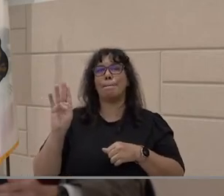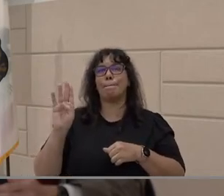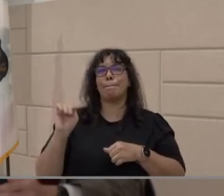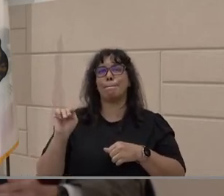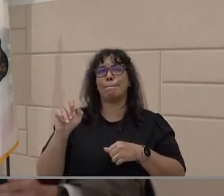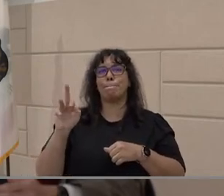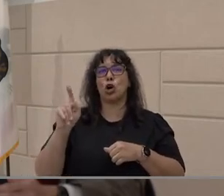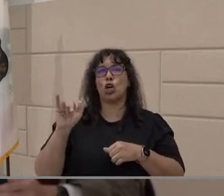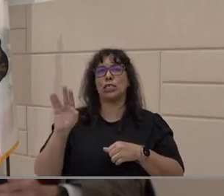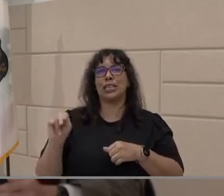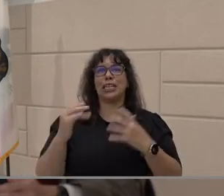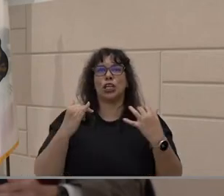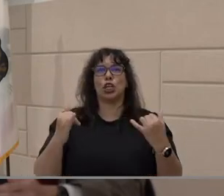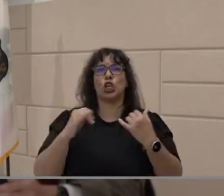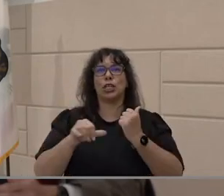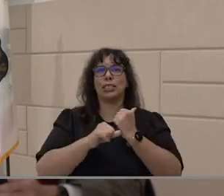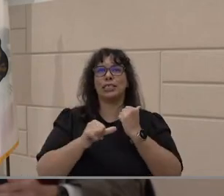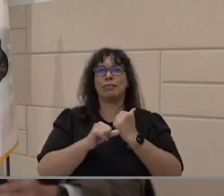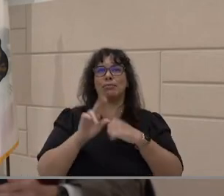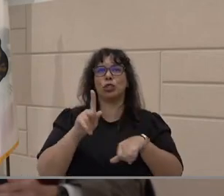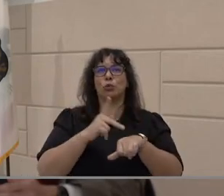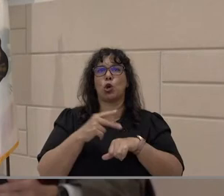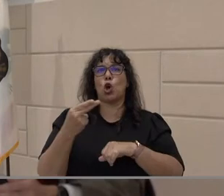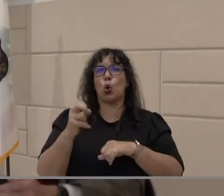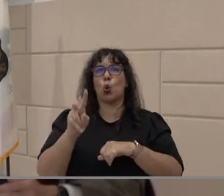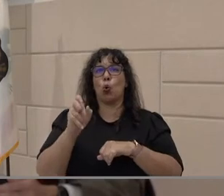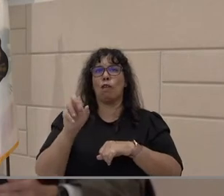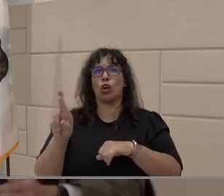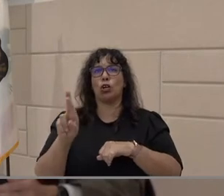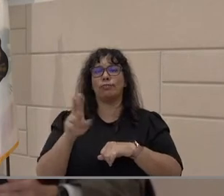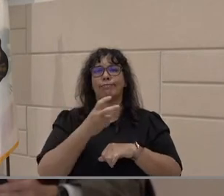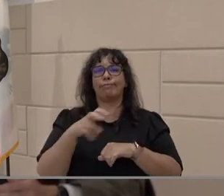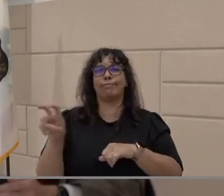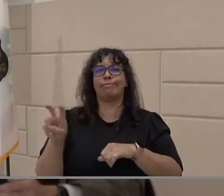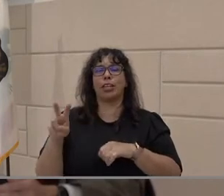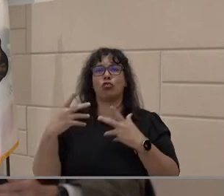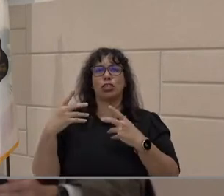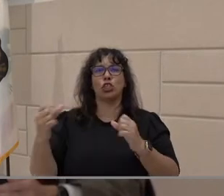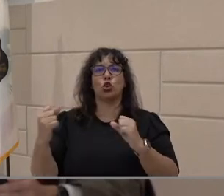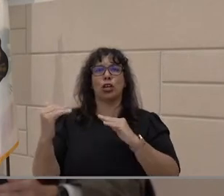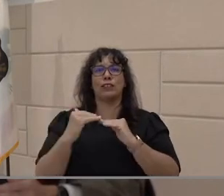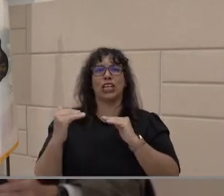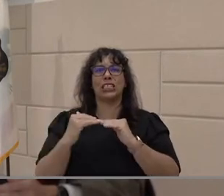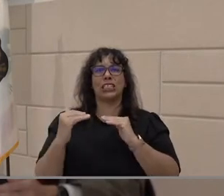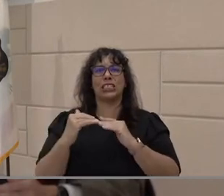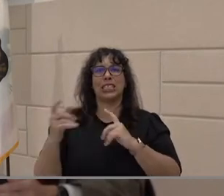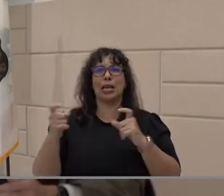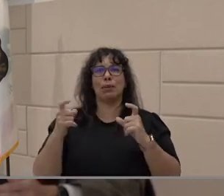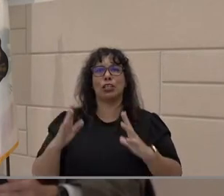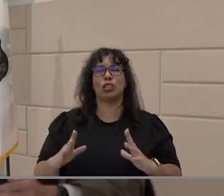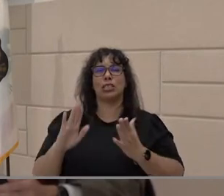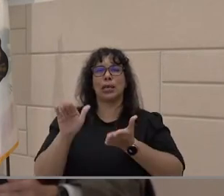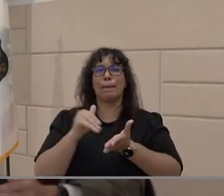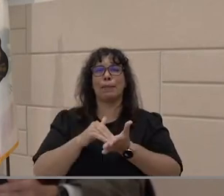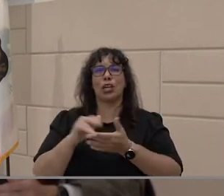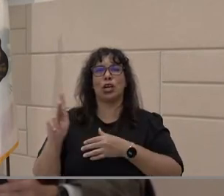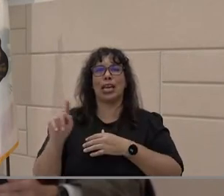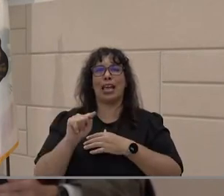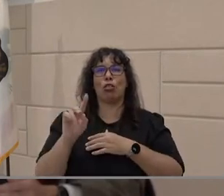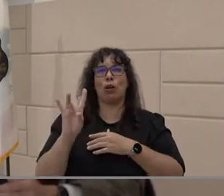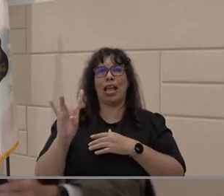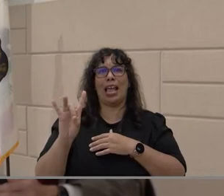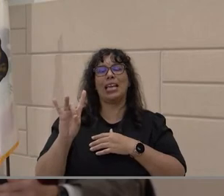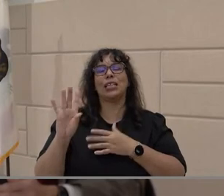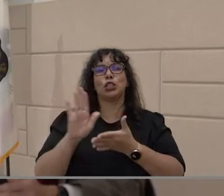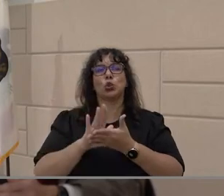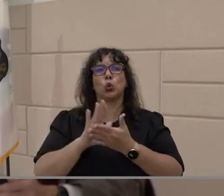Lower Martin បានធ្វើជានាយកសាលារៀនរួមបានធ្វើជាអ្នកដឹកនាំតទៅនឹង